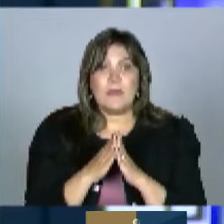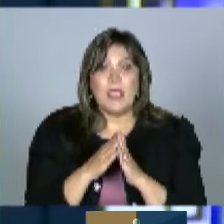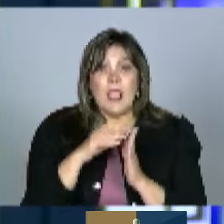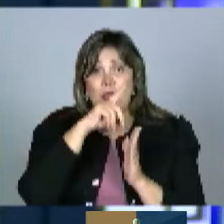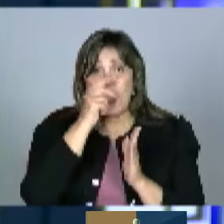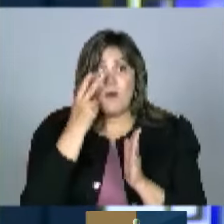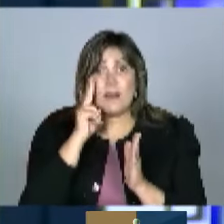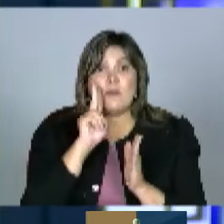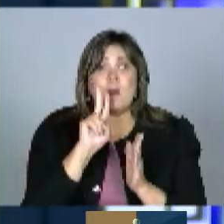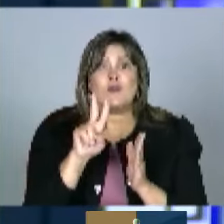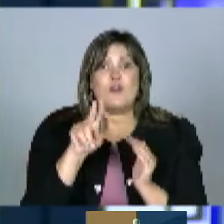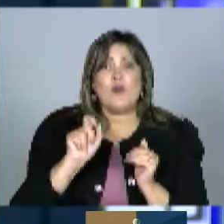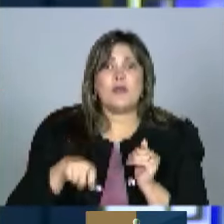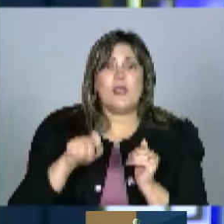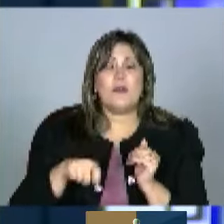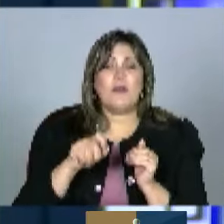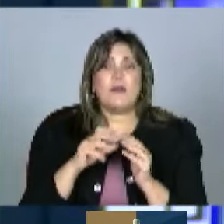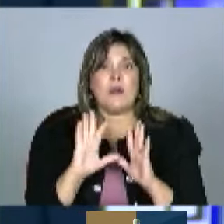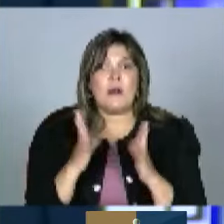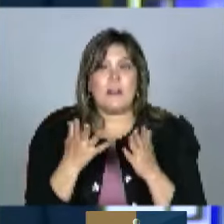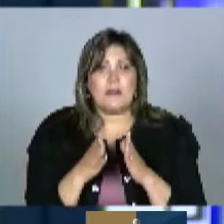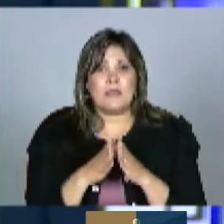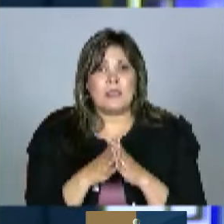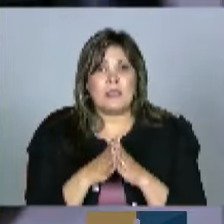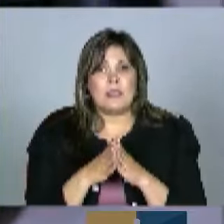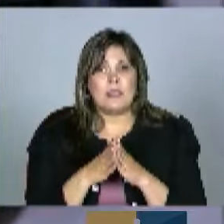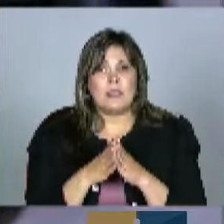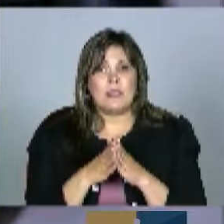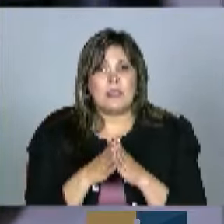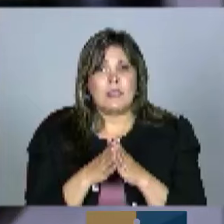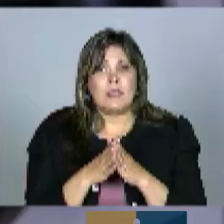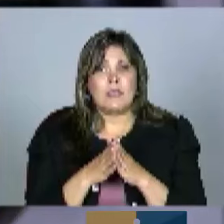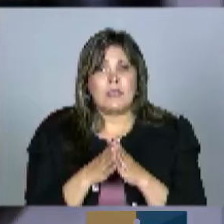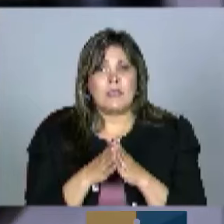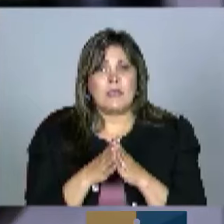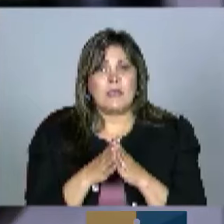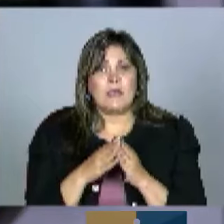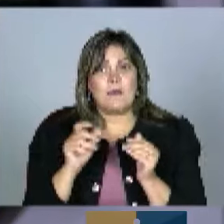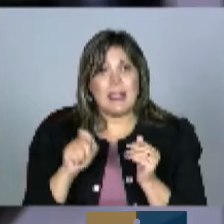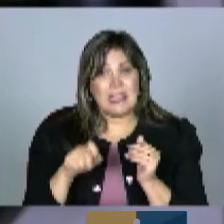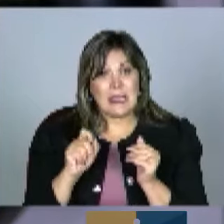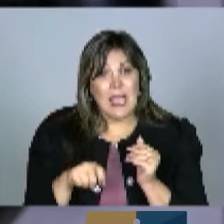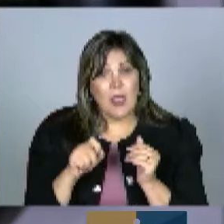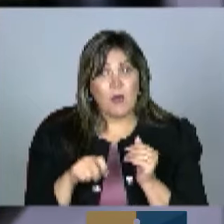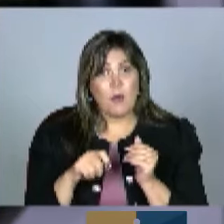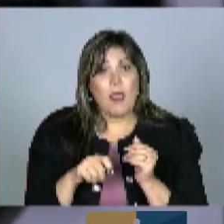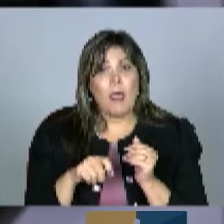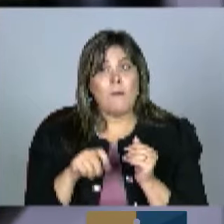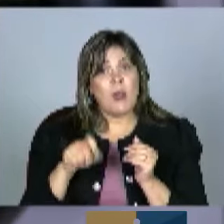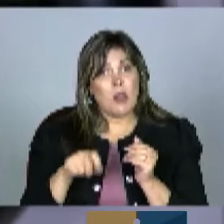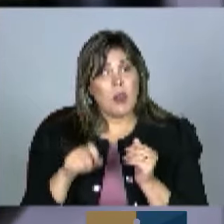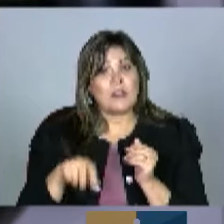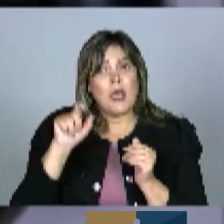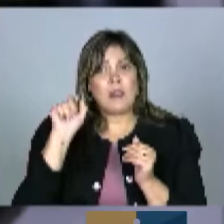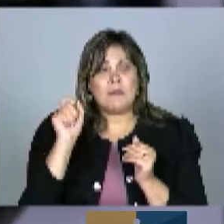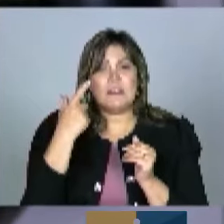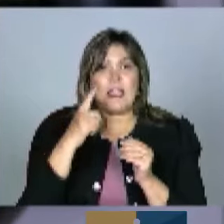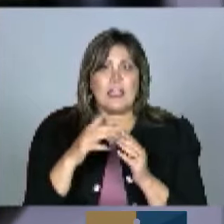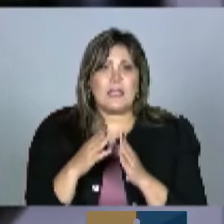منظوره قدام القضاء الموضوعي ممكن اه ممكن يرفع دعوه ا بقضاء المستع بشق